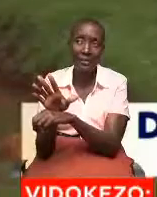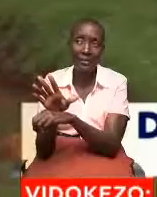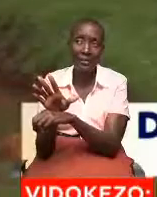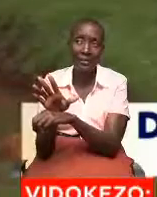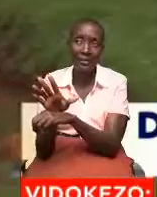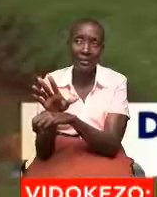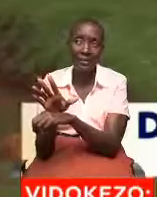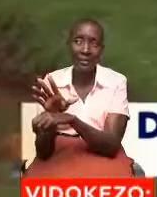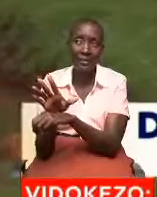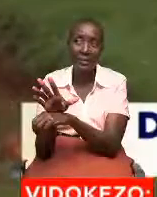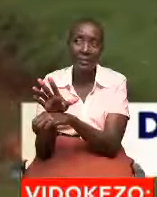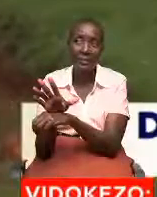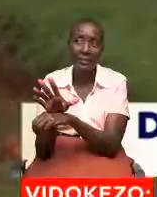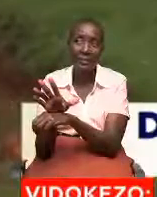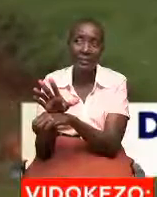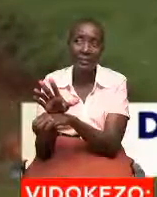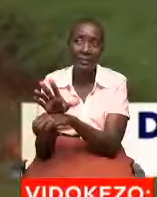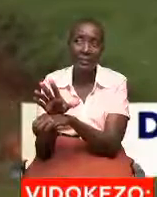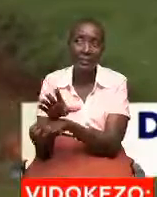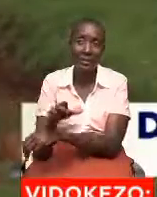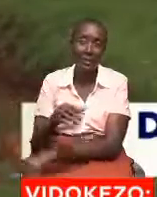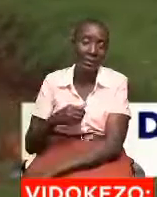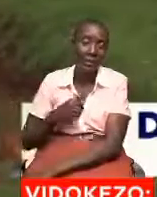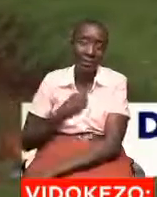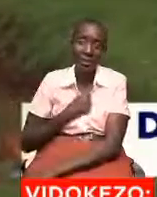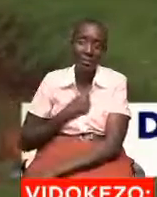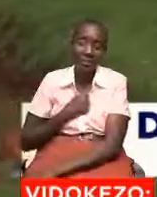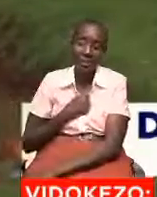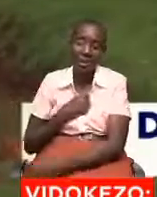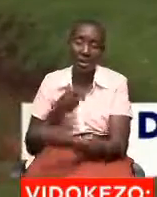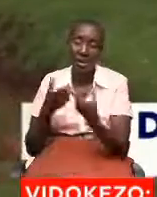don't tell that people. Welcome.